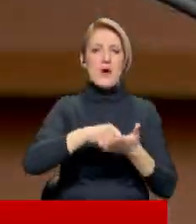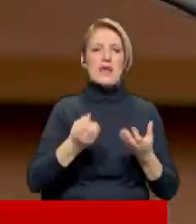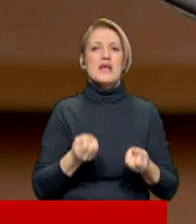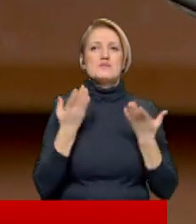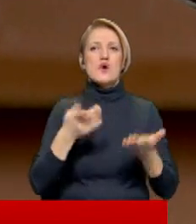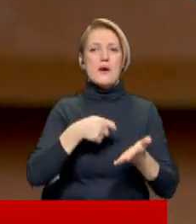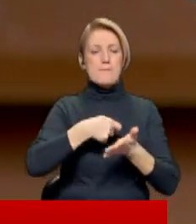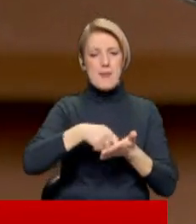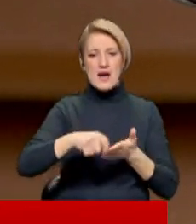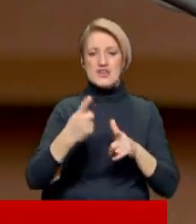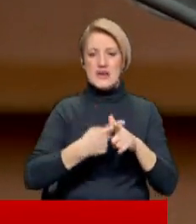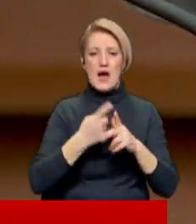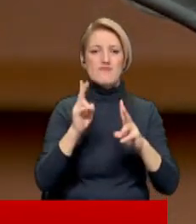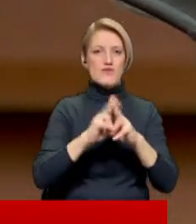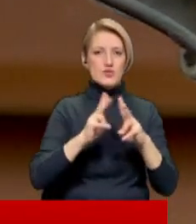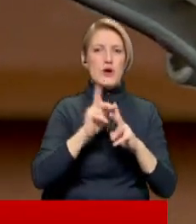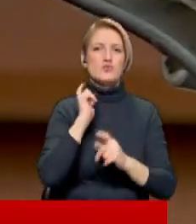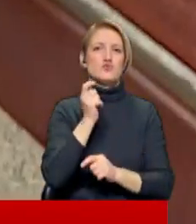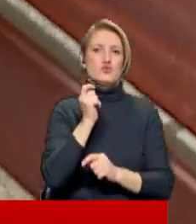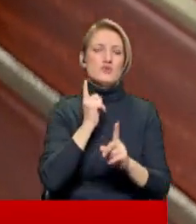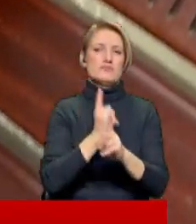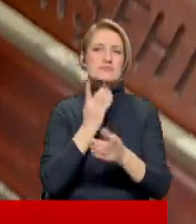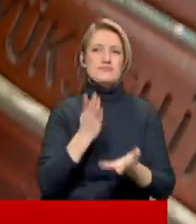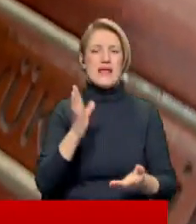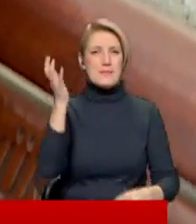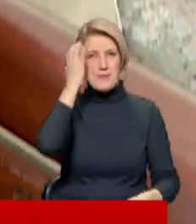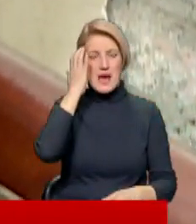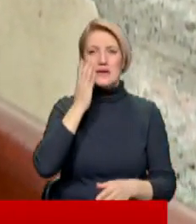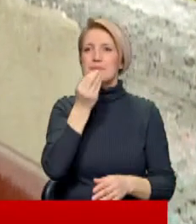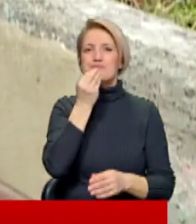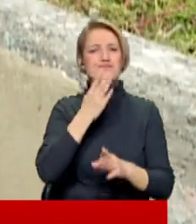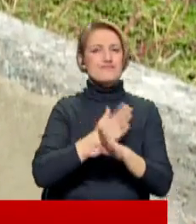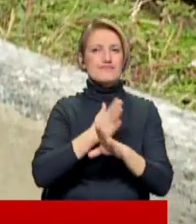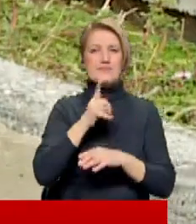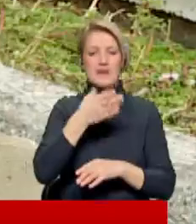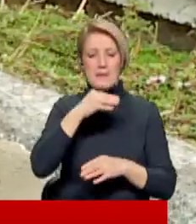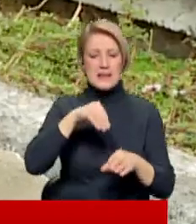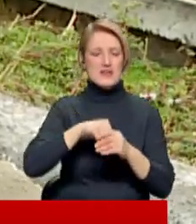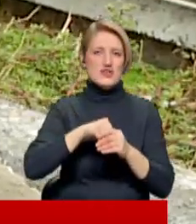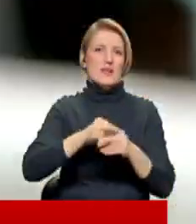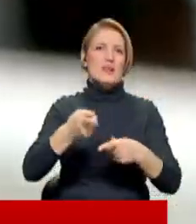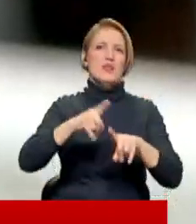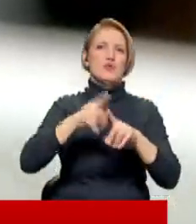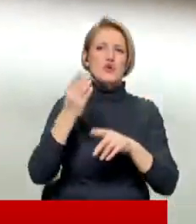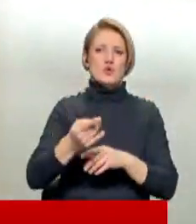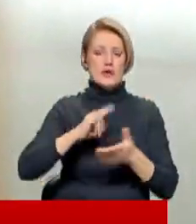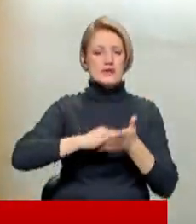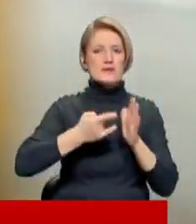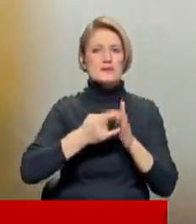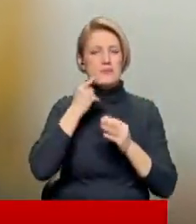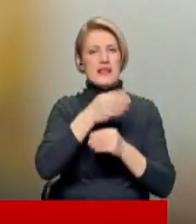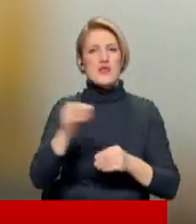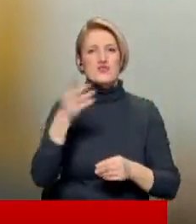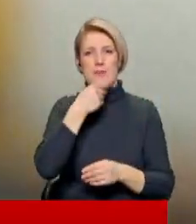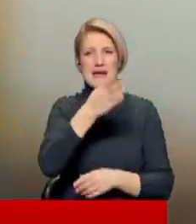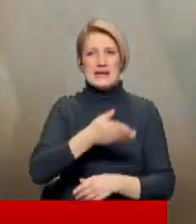yetmiyor. Maaş, kirayı, faturaları zor karşılıyor. En temel gıda ürünleri bile emekli için artık lüks. Geçim derdindeki